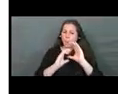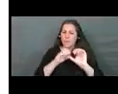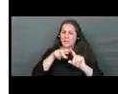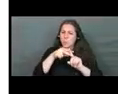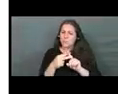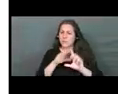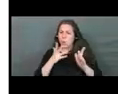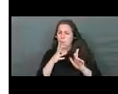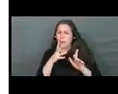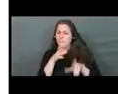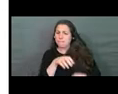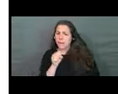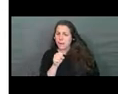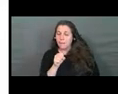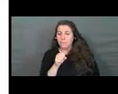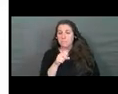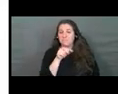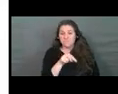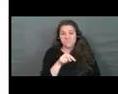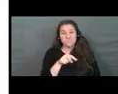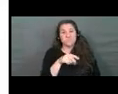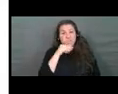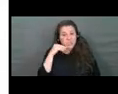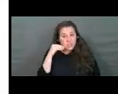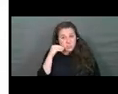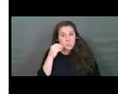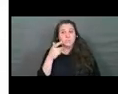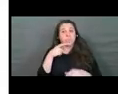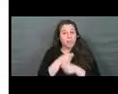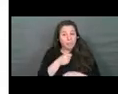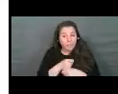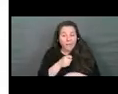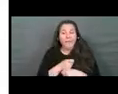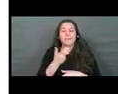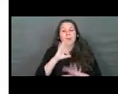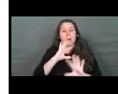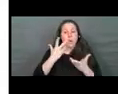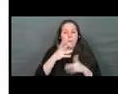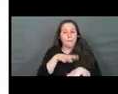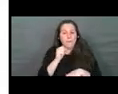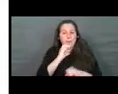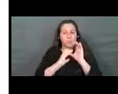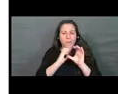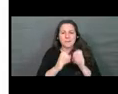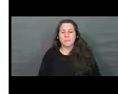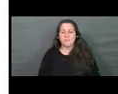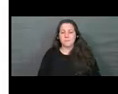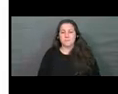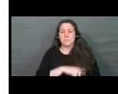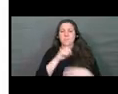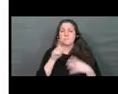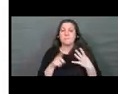un peu différente. C'est pour le travail, c'est de chez toi. Il a fallu travailler là-dessus. Donc, on recommande ça. Puis répondre aux